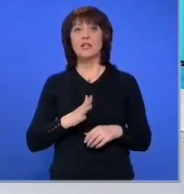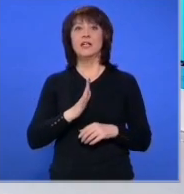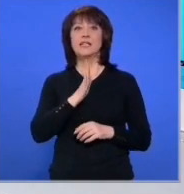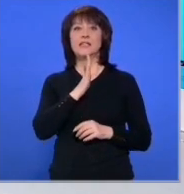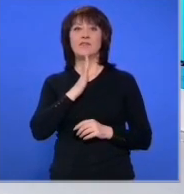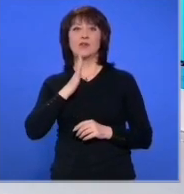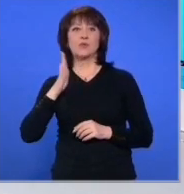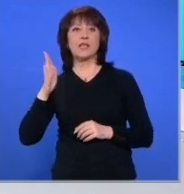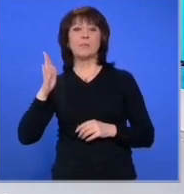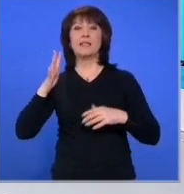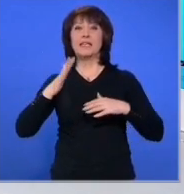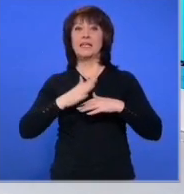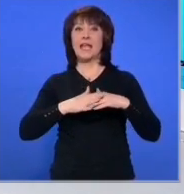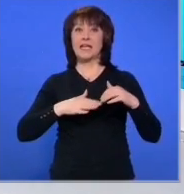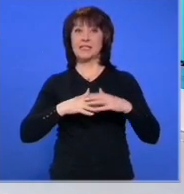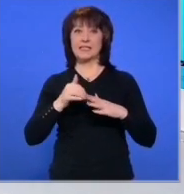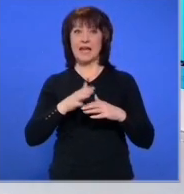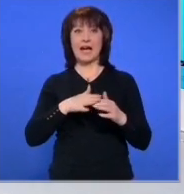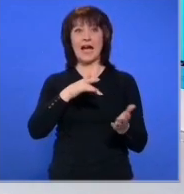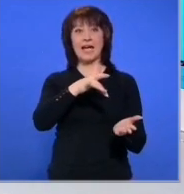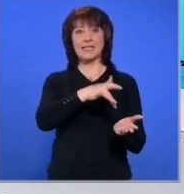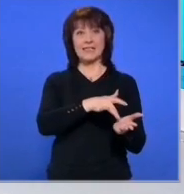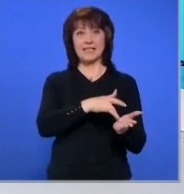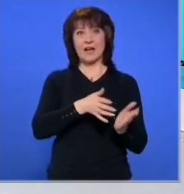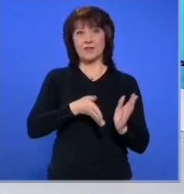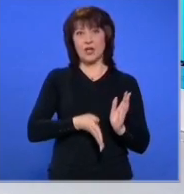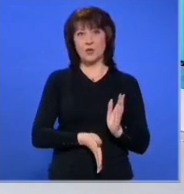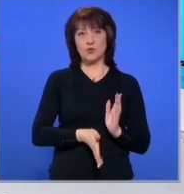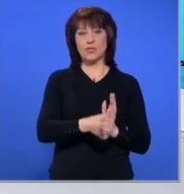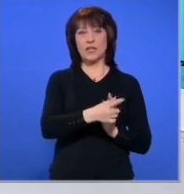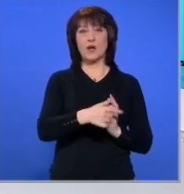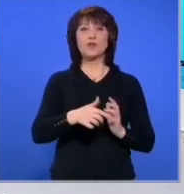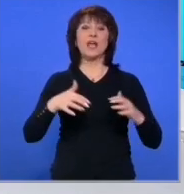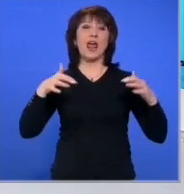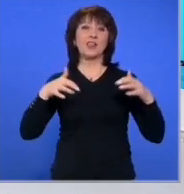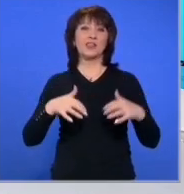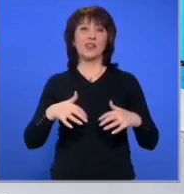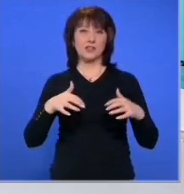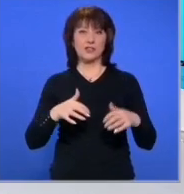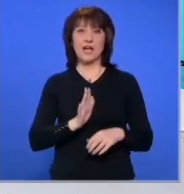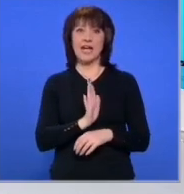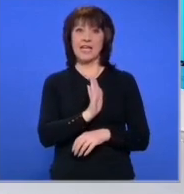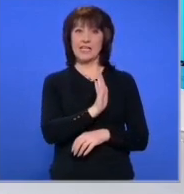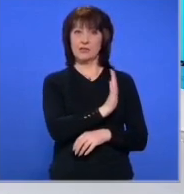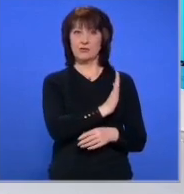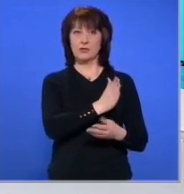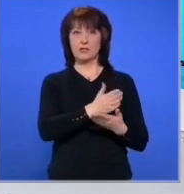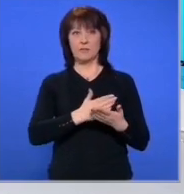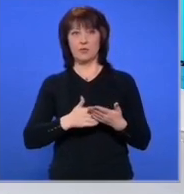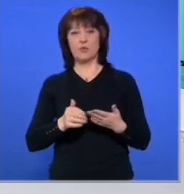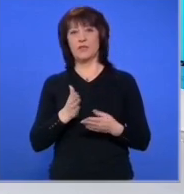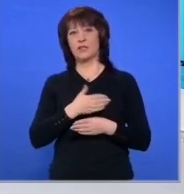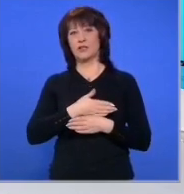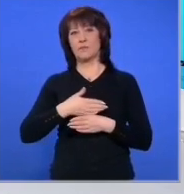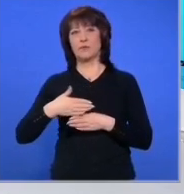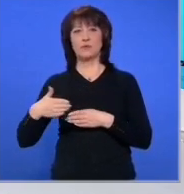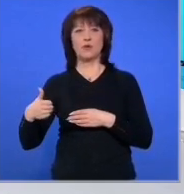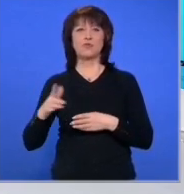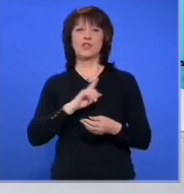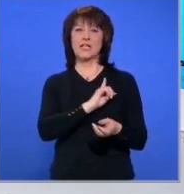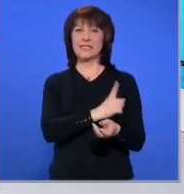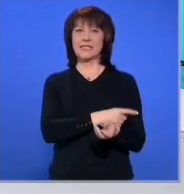от сняг, а в централните и южните от дъжд. В източната половина от полуострова ще продължи да духа силен южен